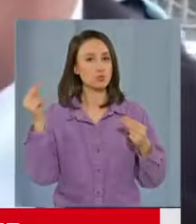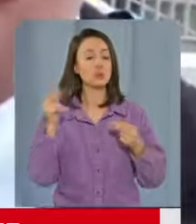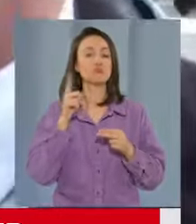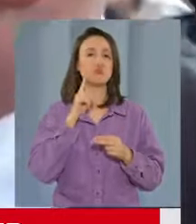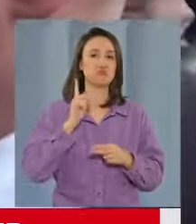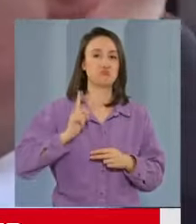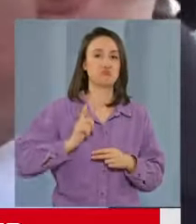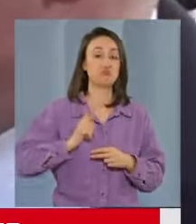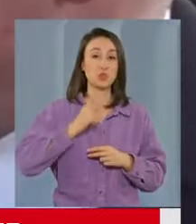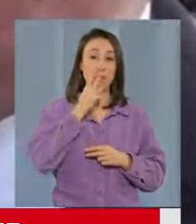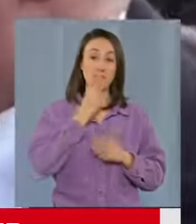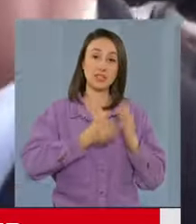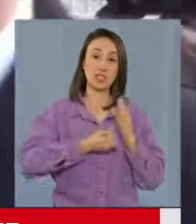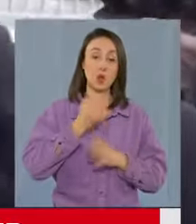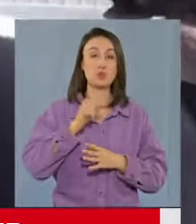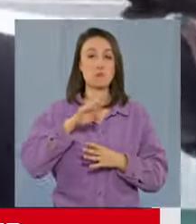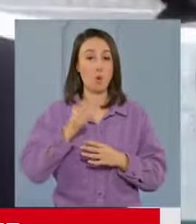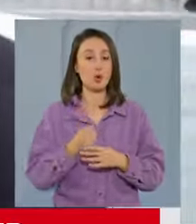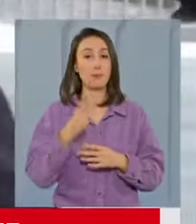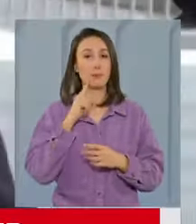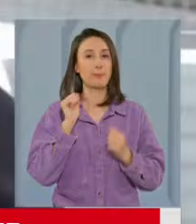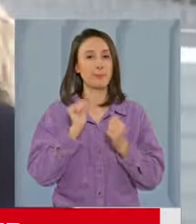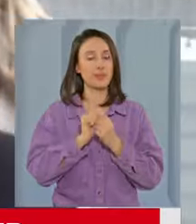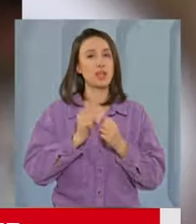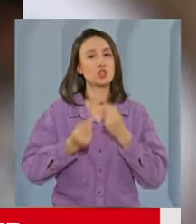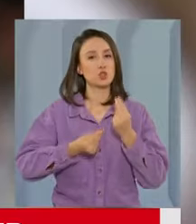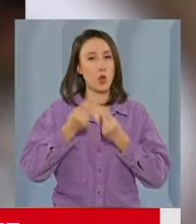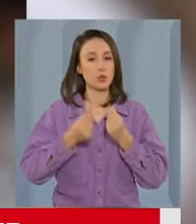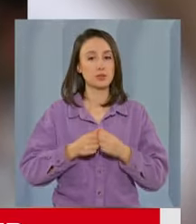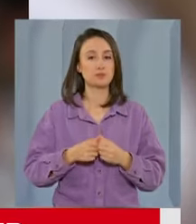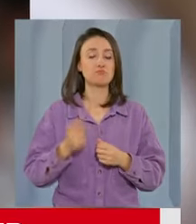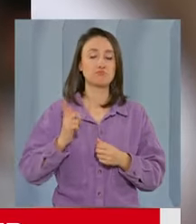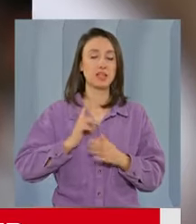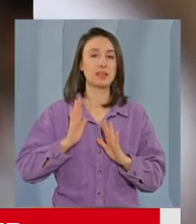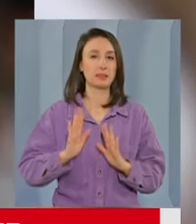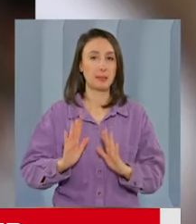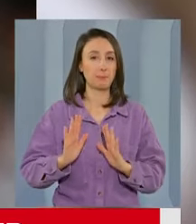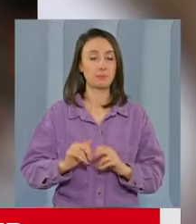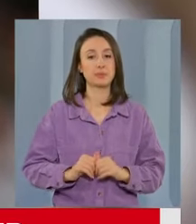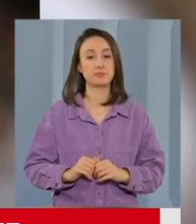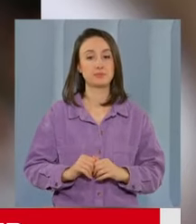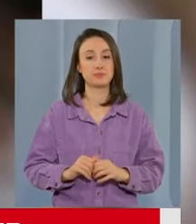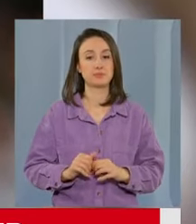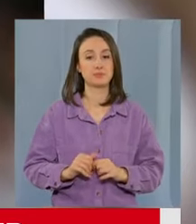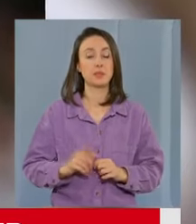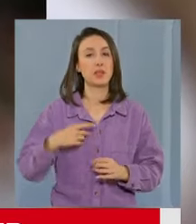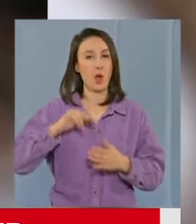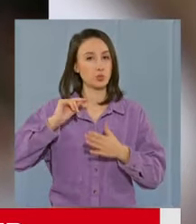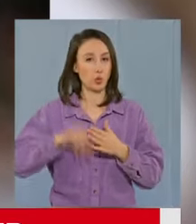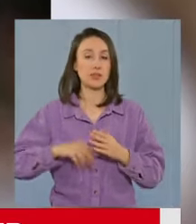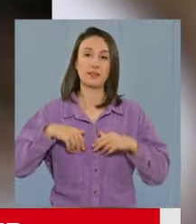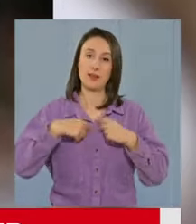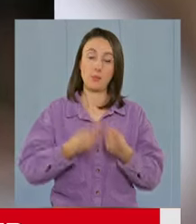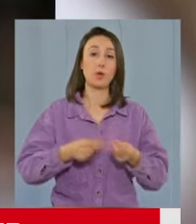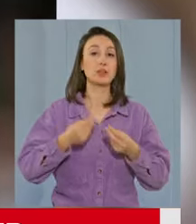de-abia așteaptă să o vadă din nou pe Simona Halep pe terenul de tenis. Era și timpul. Simona Halep este autorizată să revină pe